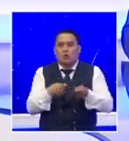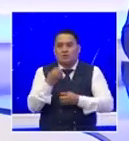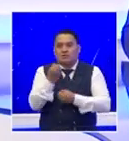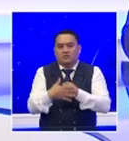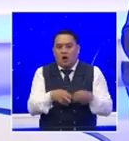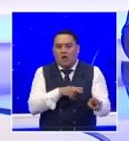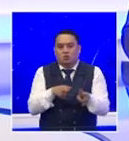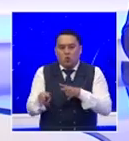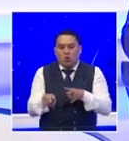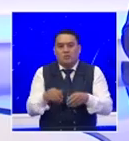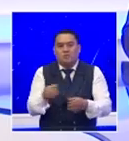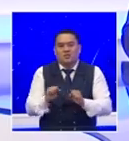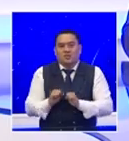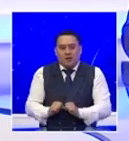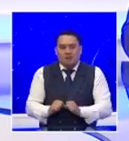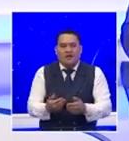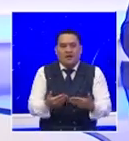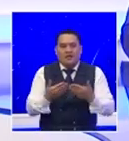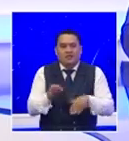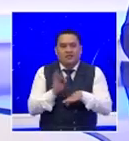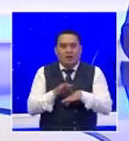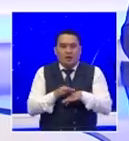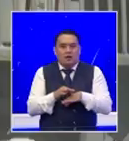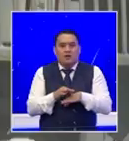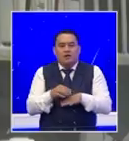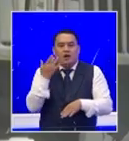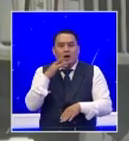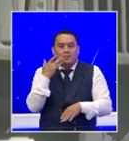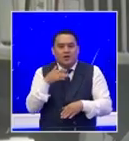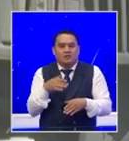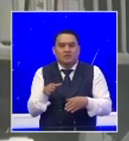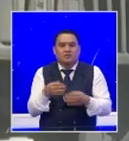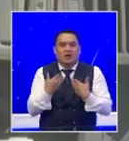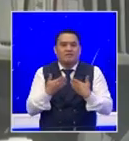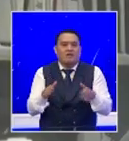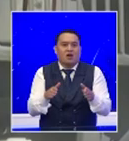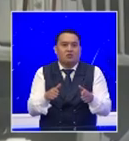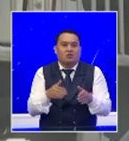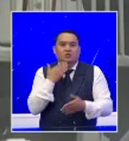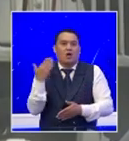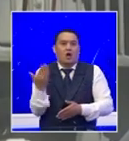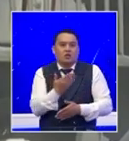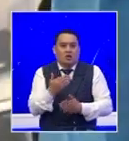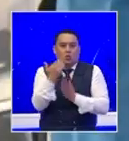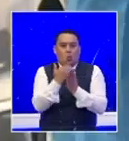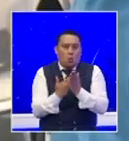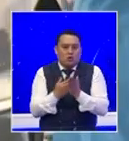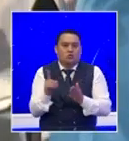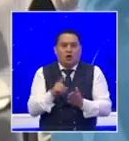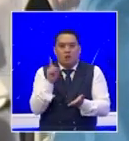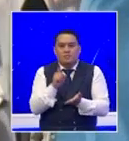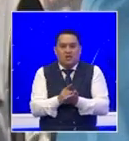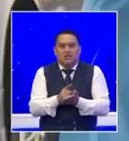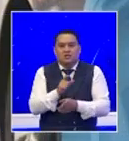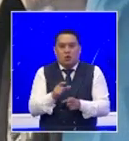Центры по контролю и предотвращению заболеваний. Белый дом настаивает на снятии изоляции, при этом доклад с инструкциями, как именно это должен